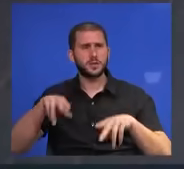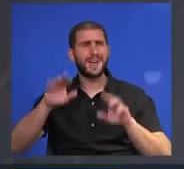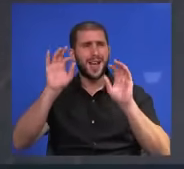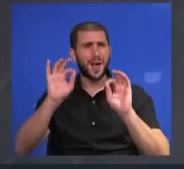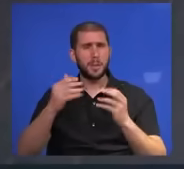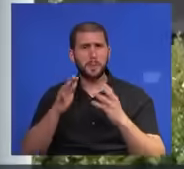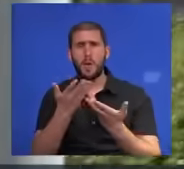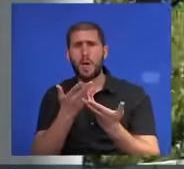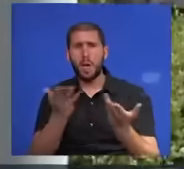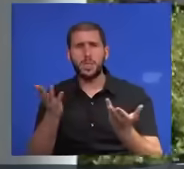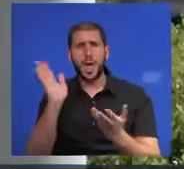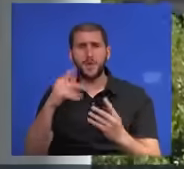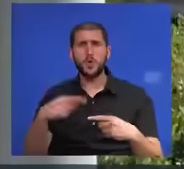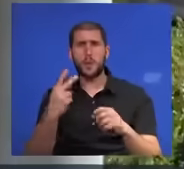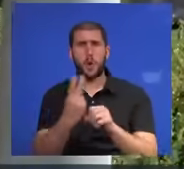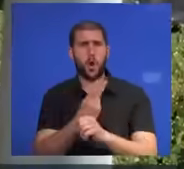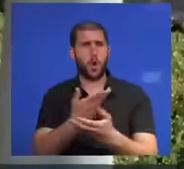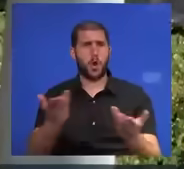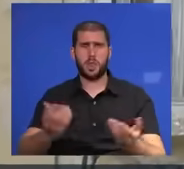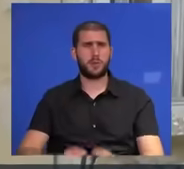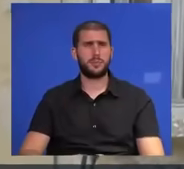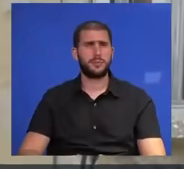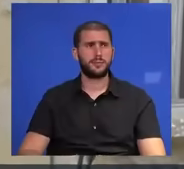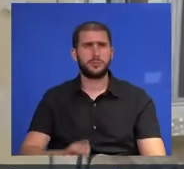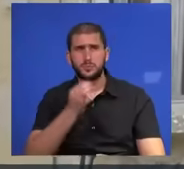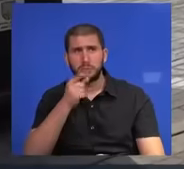גם ביום חול. אתה בסדר?